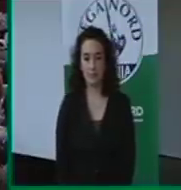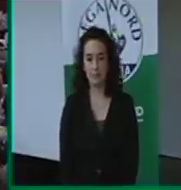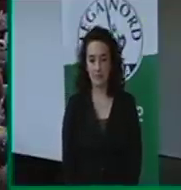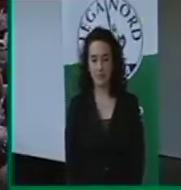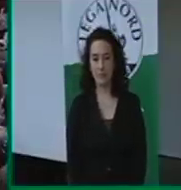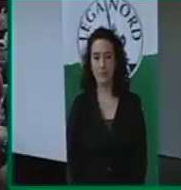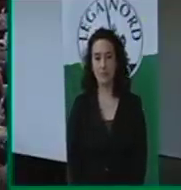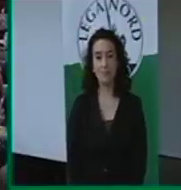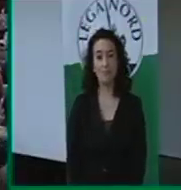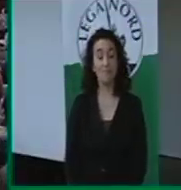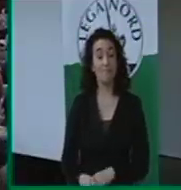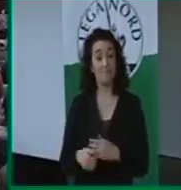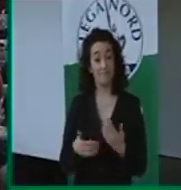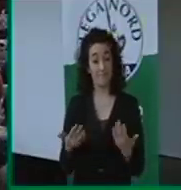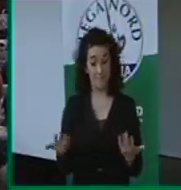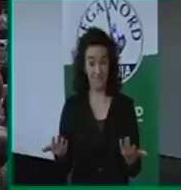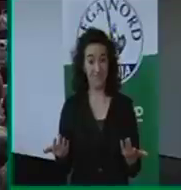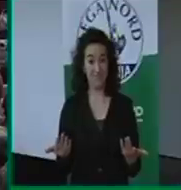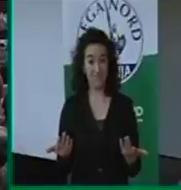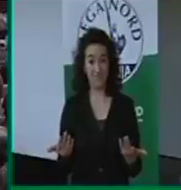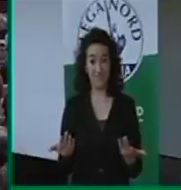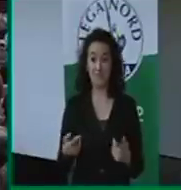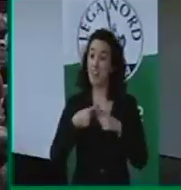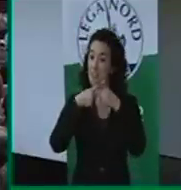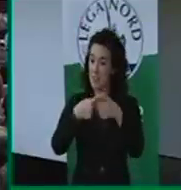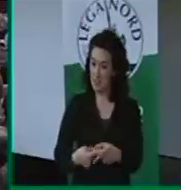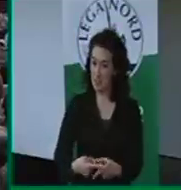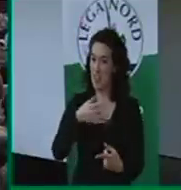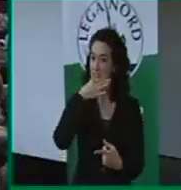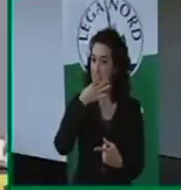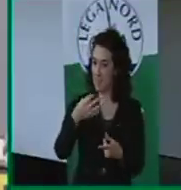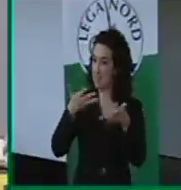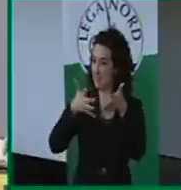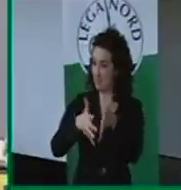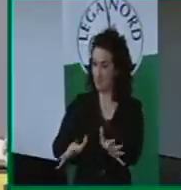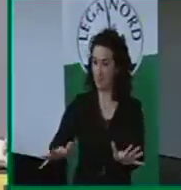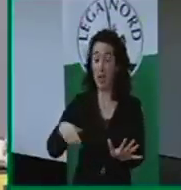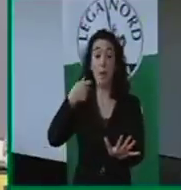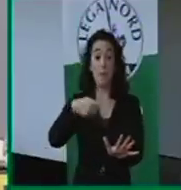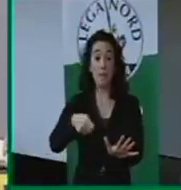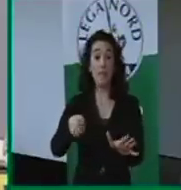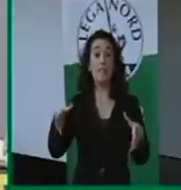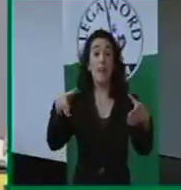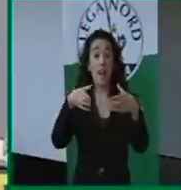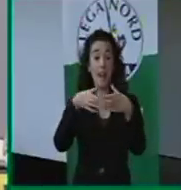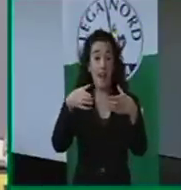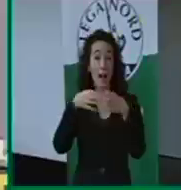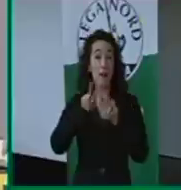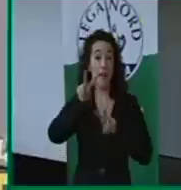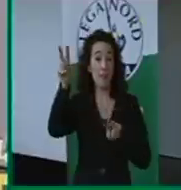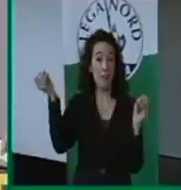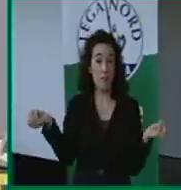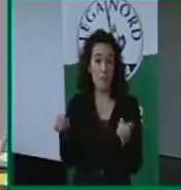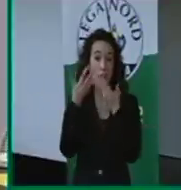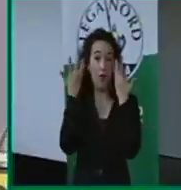Boselli dopo questa bella testimonianza del Presidente della Camera nazionale della moda noi ritorniamo ad